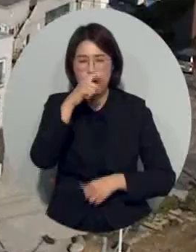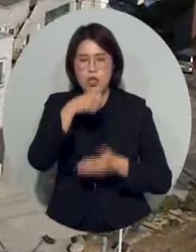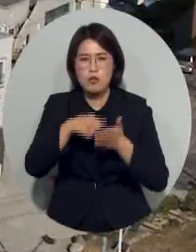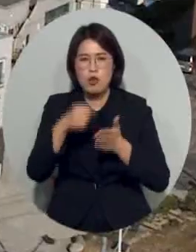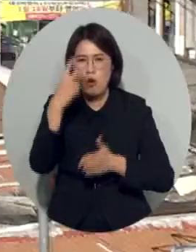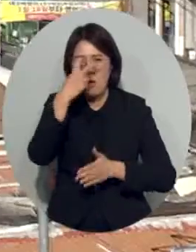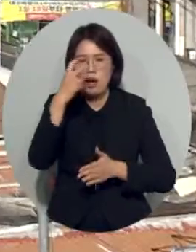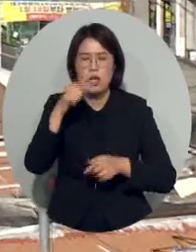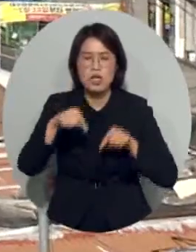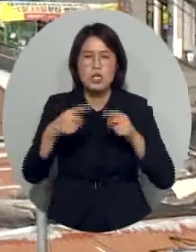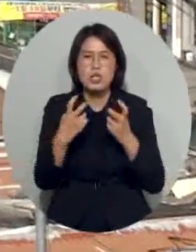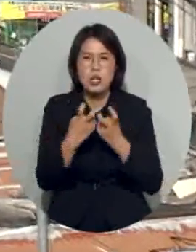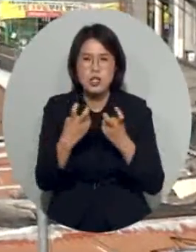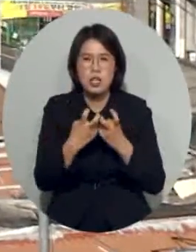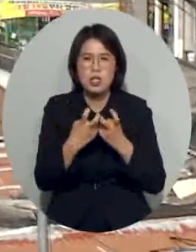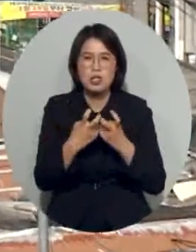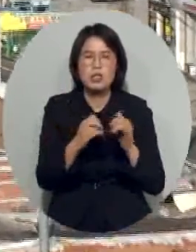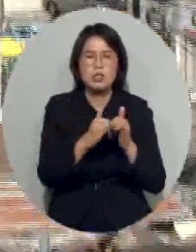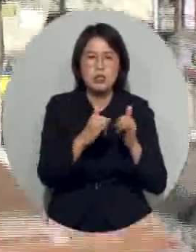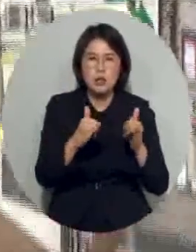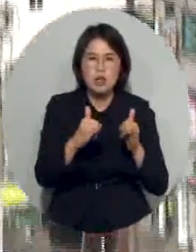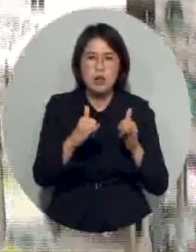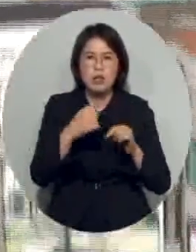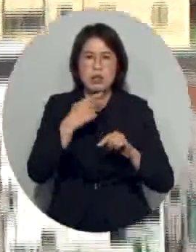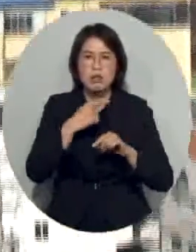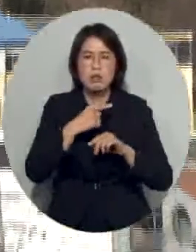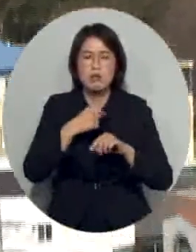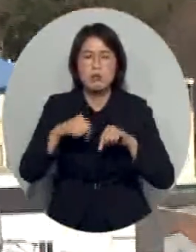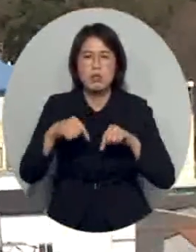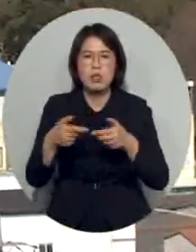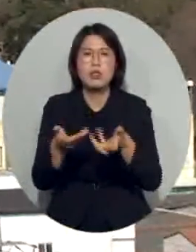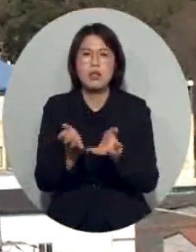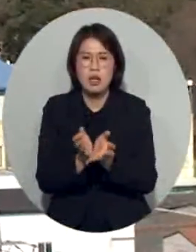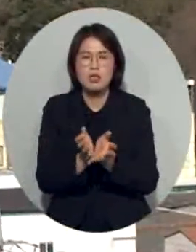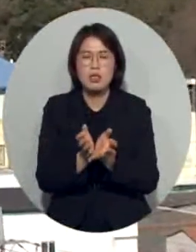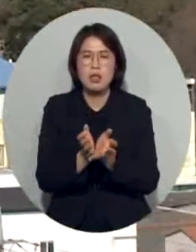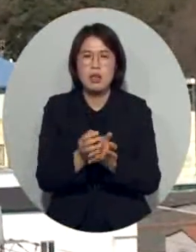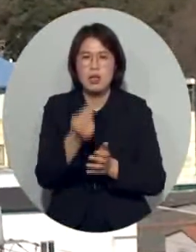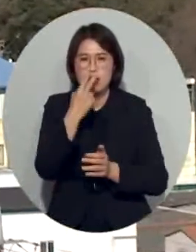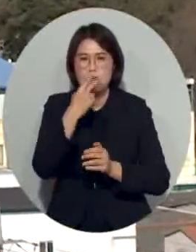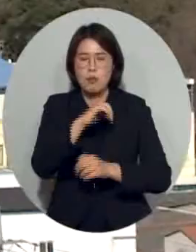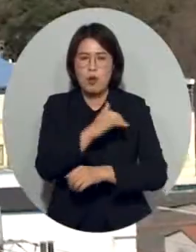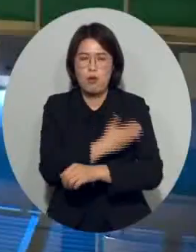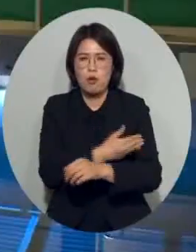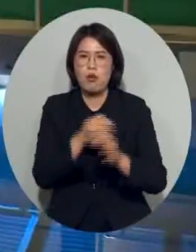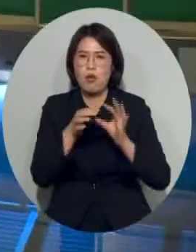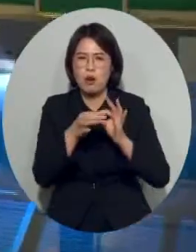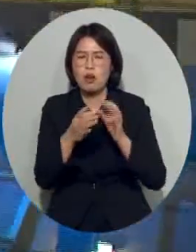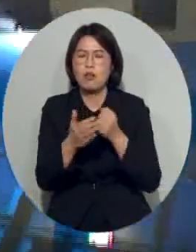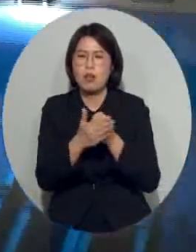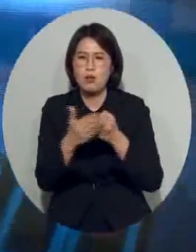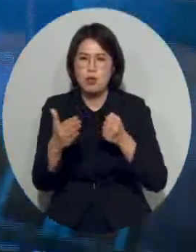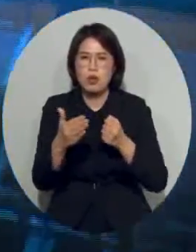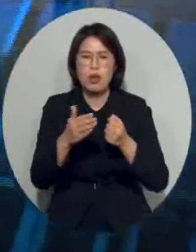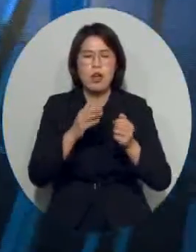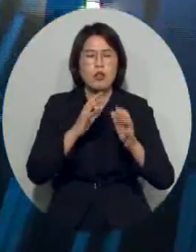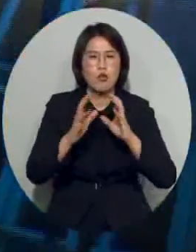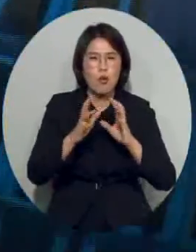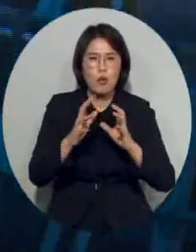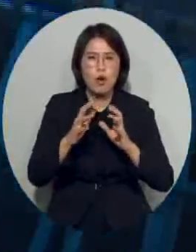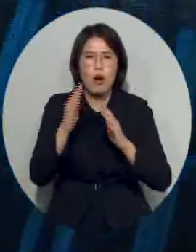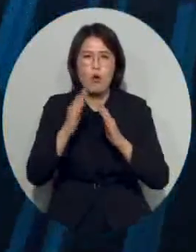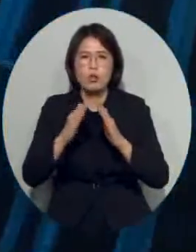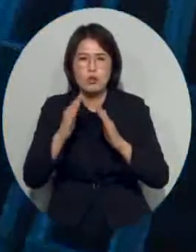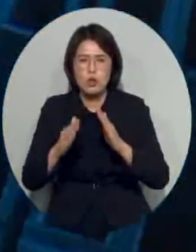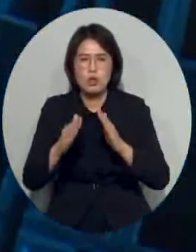관리정책은 원전 인근 자치단체와 주민들의 생존권과 직결된 문제이기 때문에 열린토론과